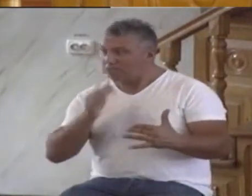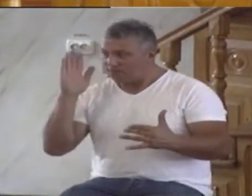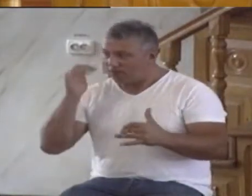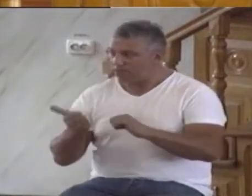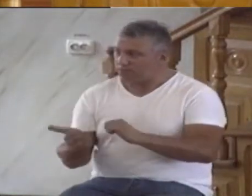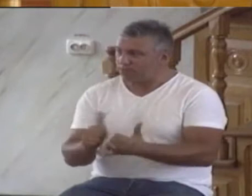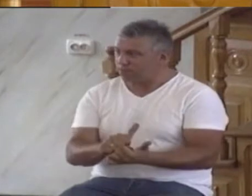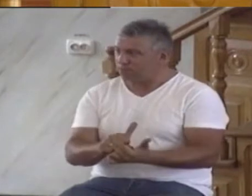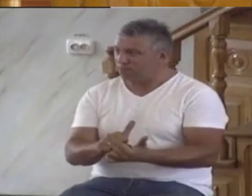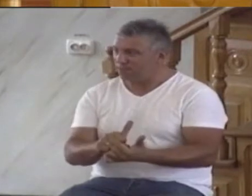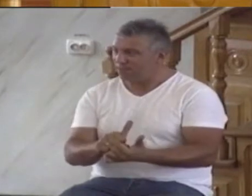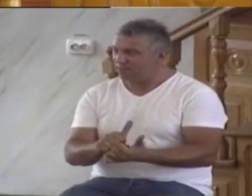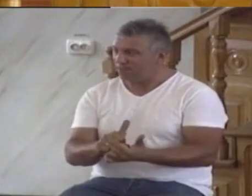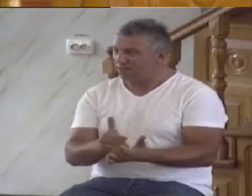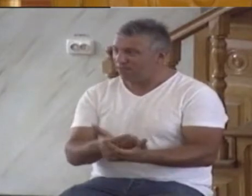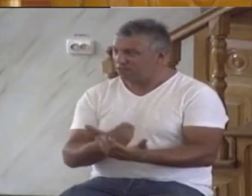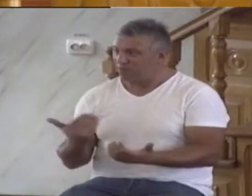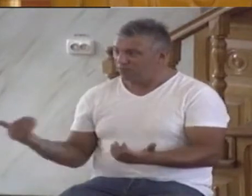крещение?